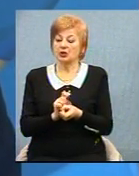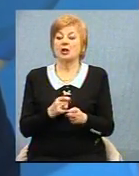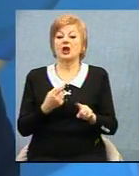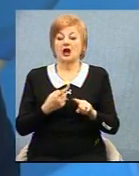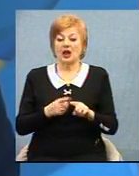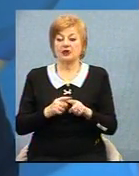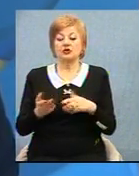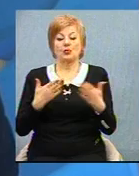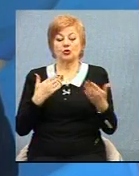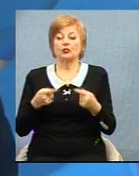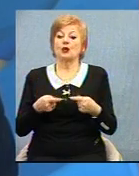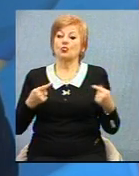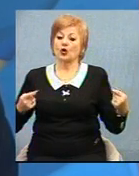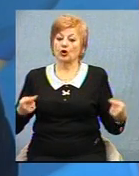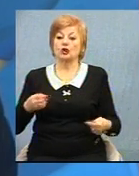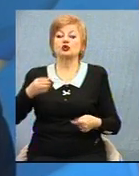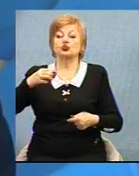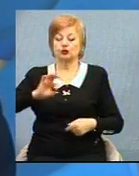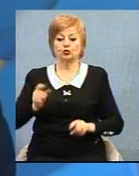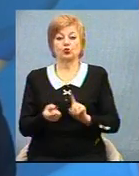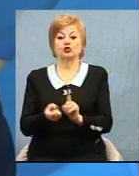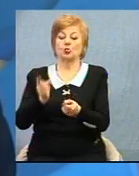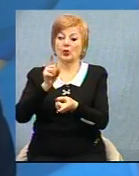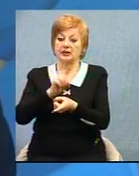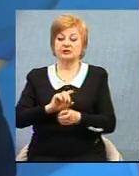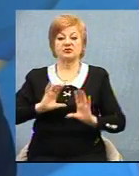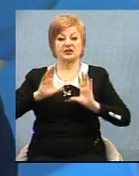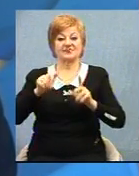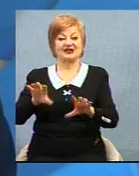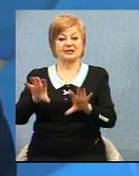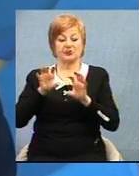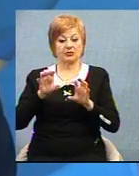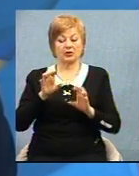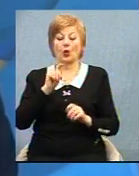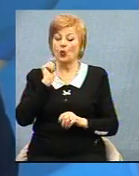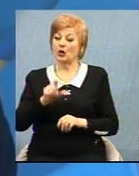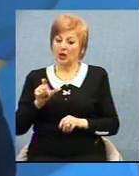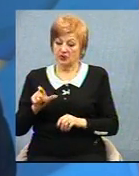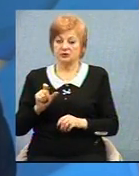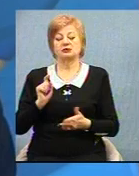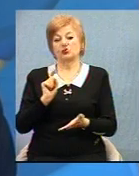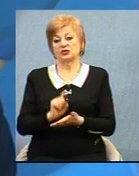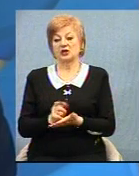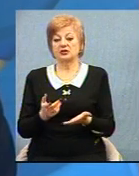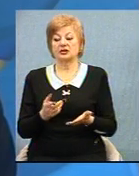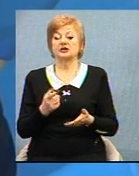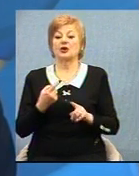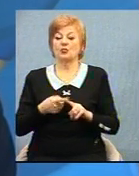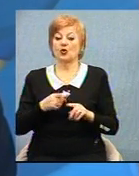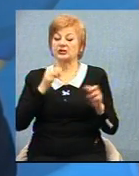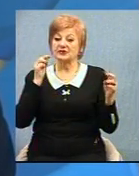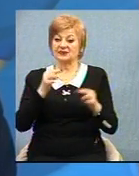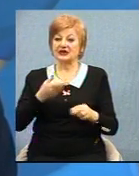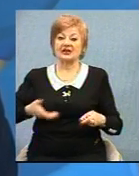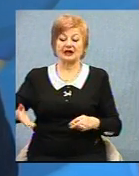можна ставитися по-різному, але те, що вони змінили світосприйняття українців, беззаперечно. Про новітню історію України, свідками якої